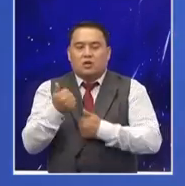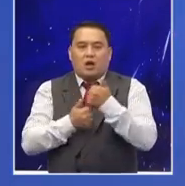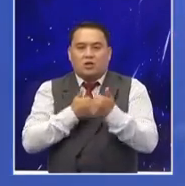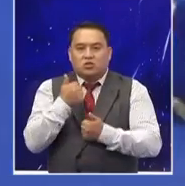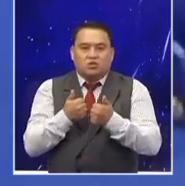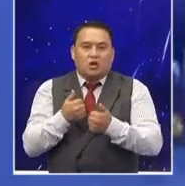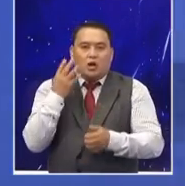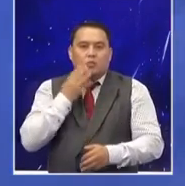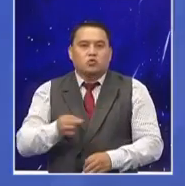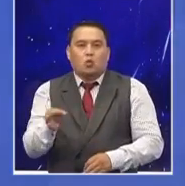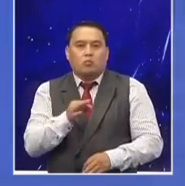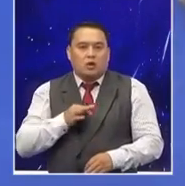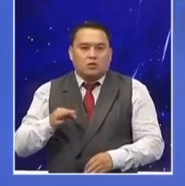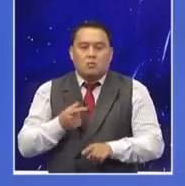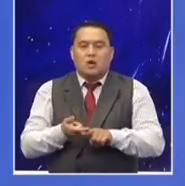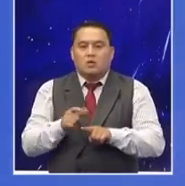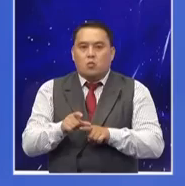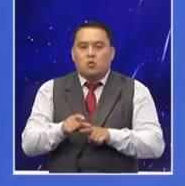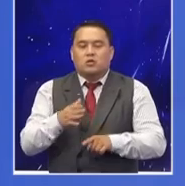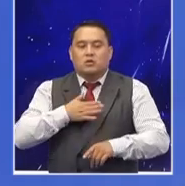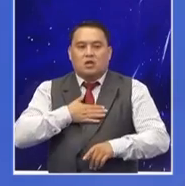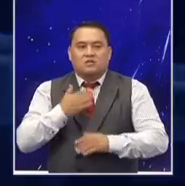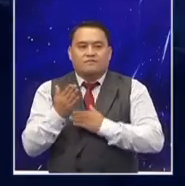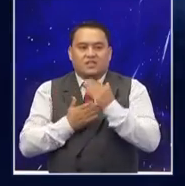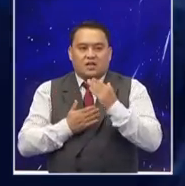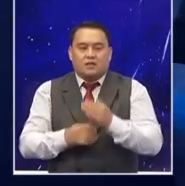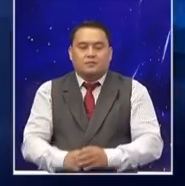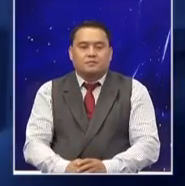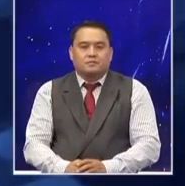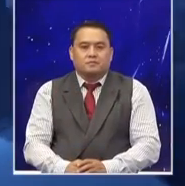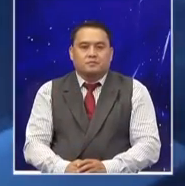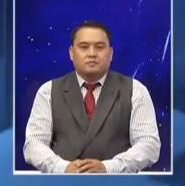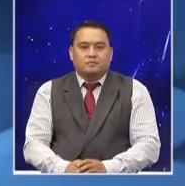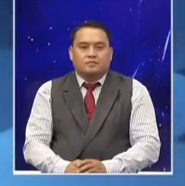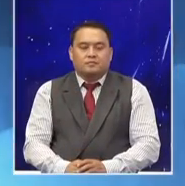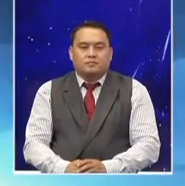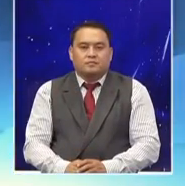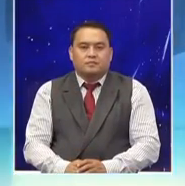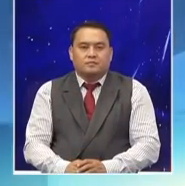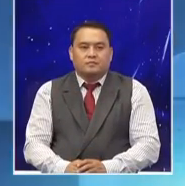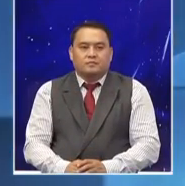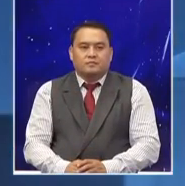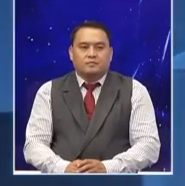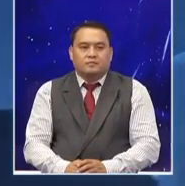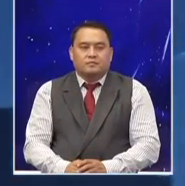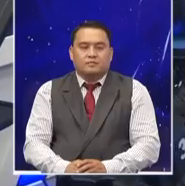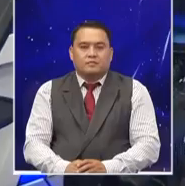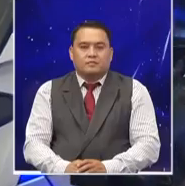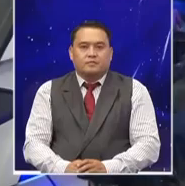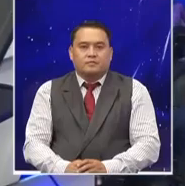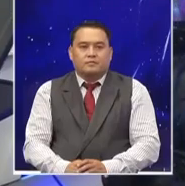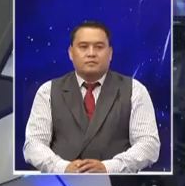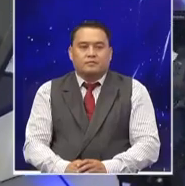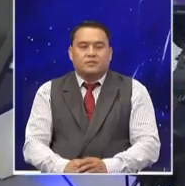внесли спортсмены алматинской области и потому ставка на наших высоко алексей джерк engine to if i buy cod buy телеканал жетысу